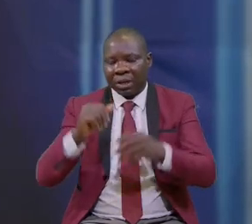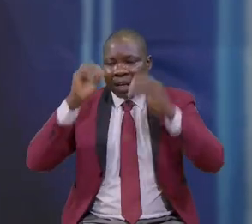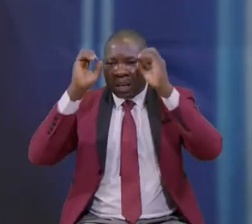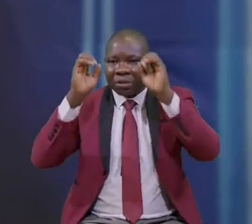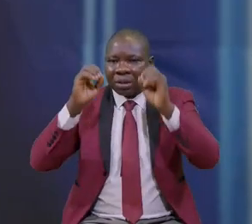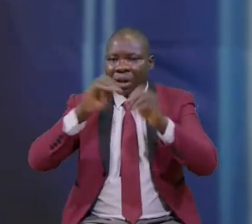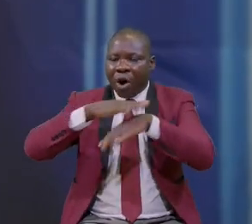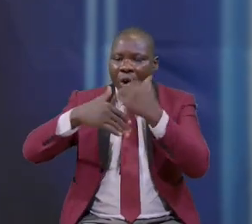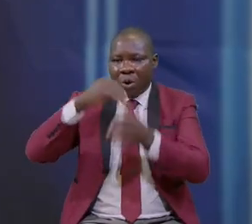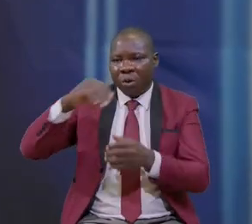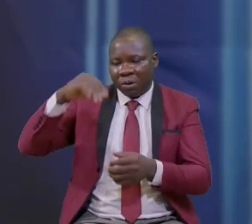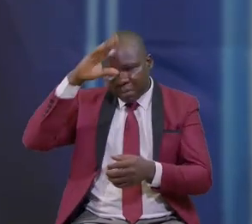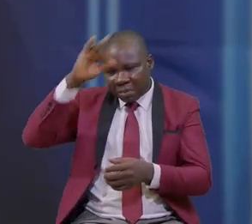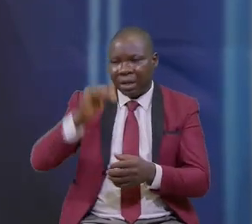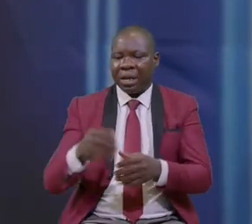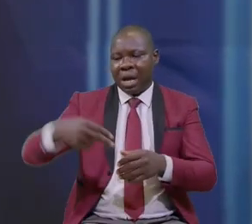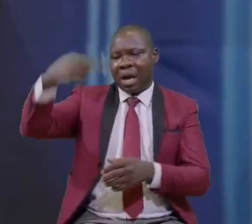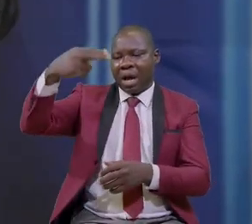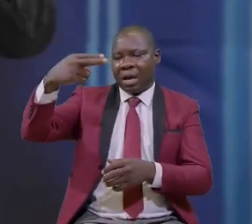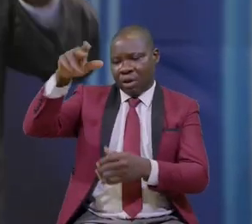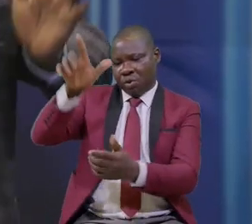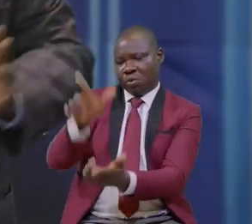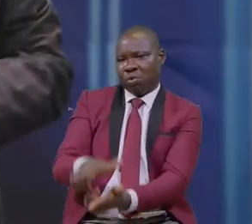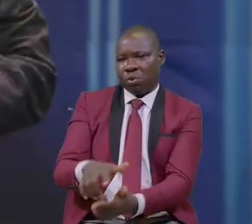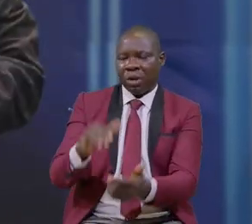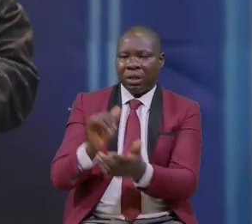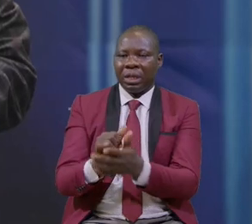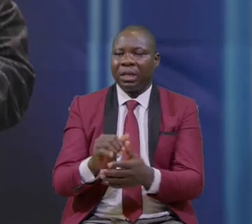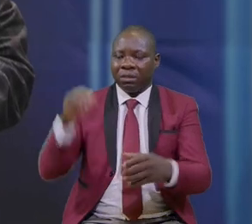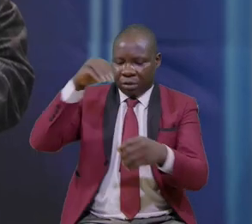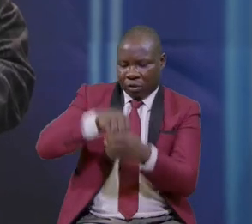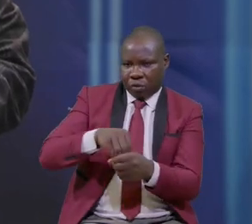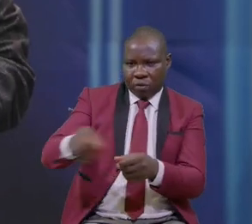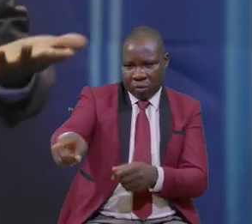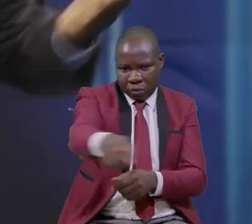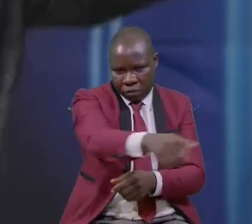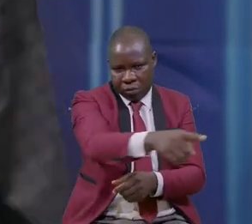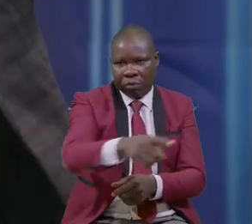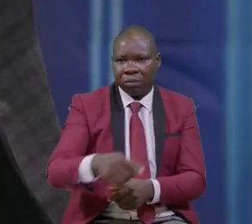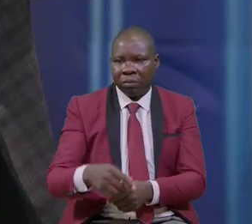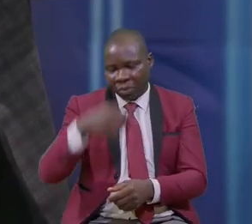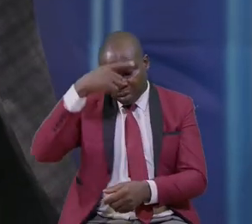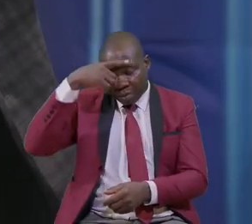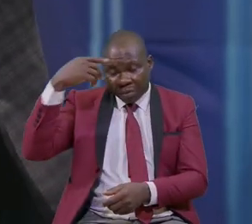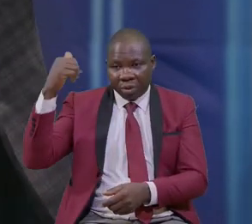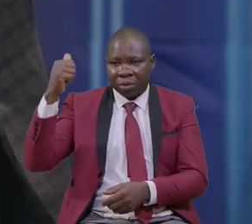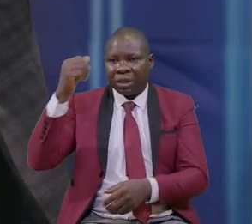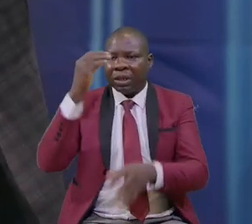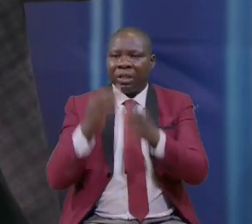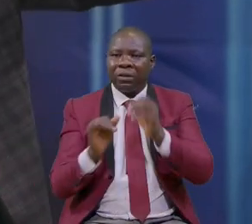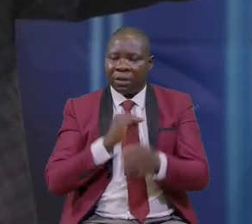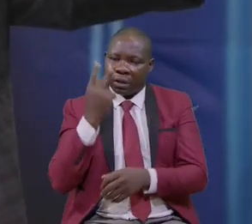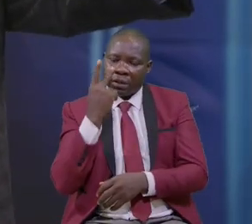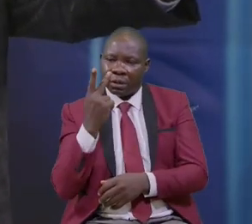élevés tous les hommes bas y compris toi parce que